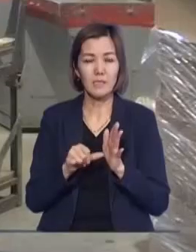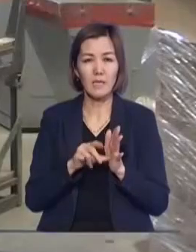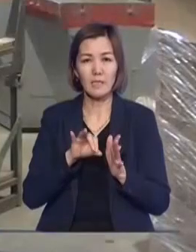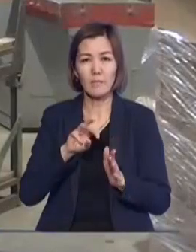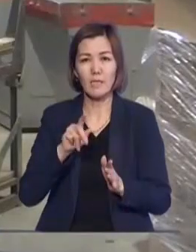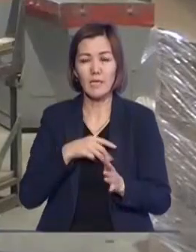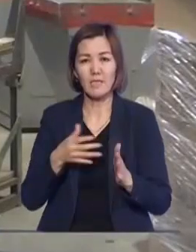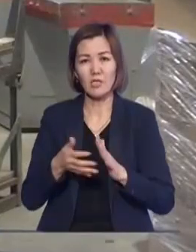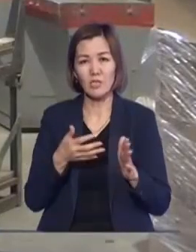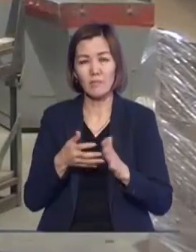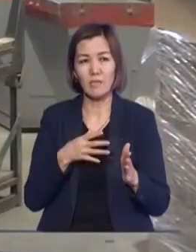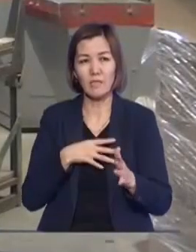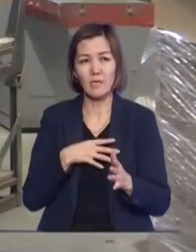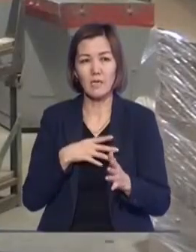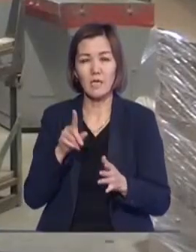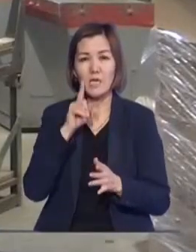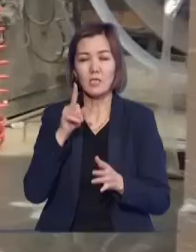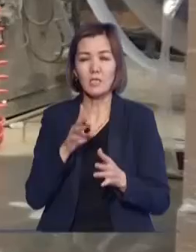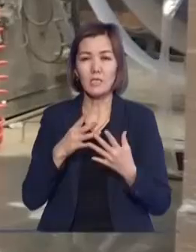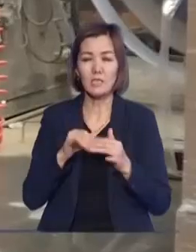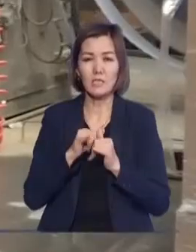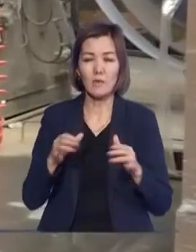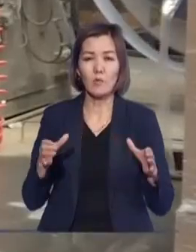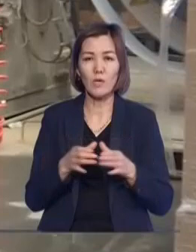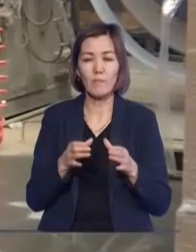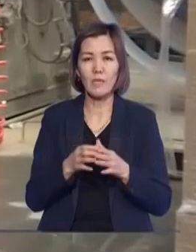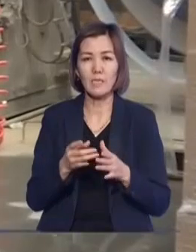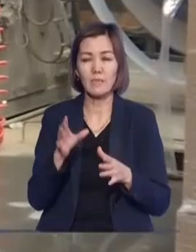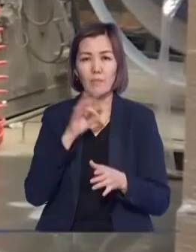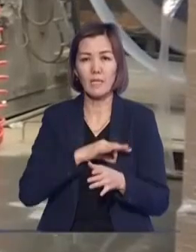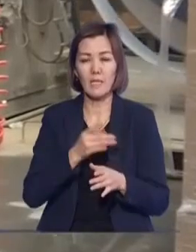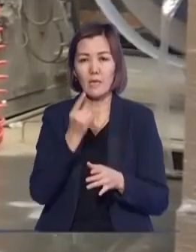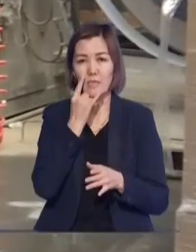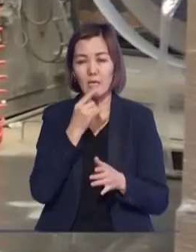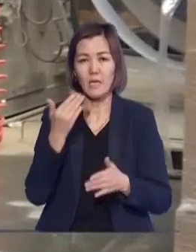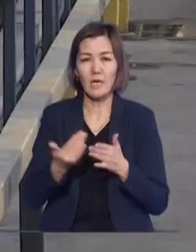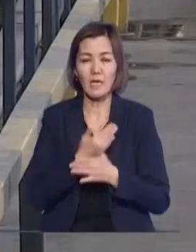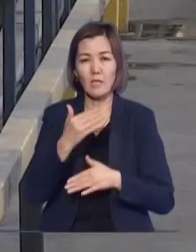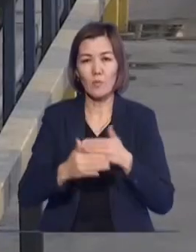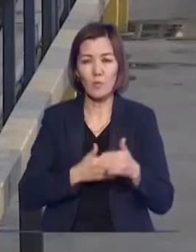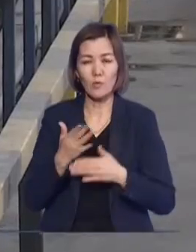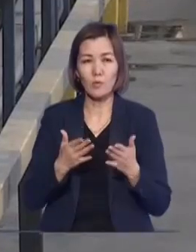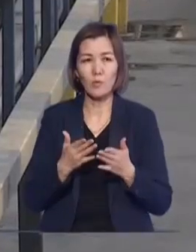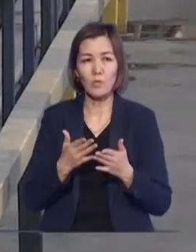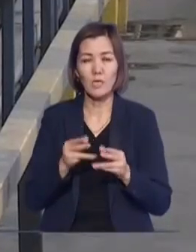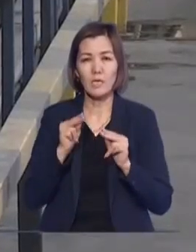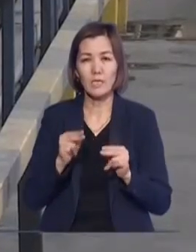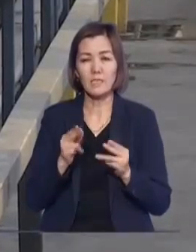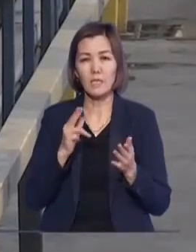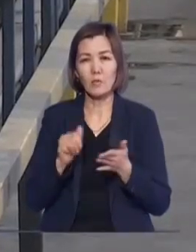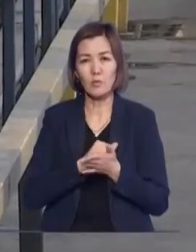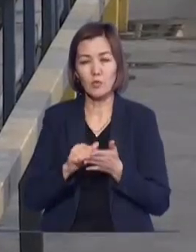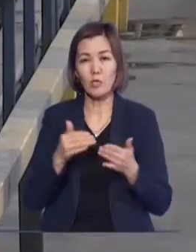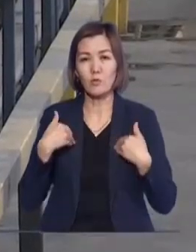Бұл ретте Қайнар кәсіпорны жасыл даму компаниясына пайдаланылған аккумуляторды қайта өңделген және кәдеге жаратылғанын растайтын